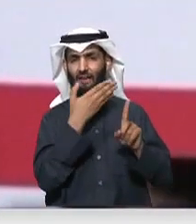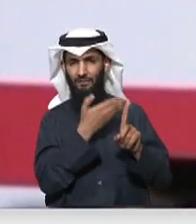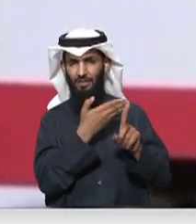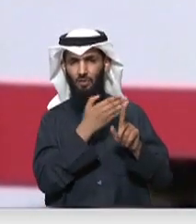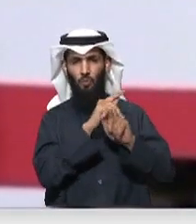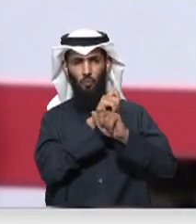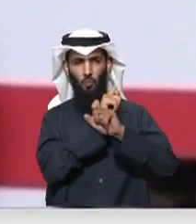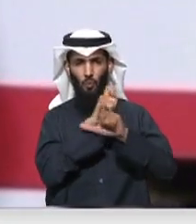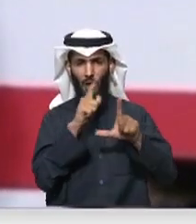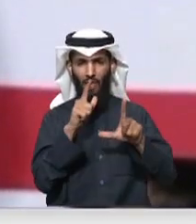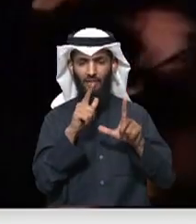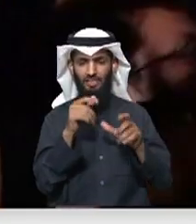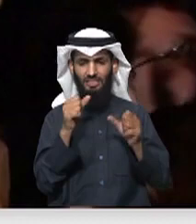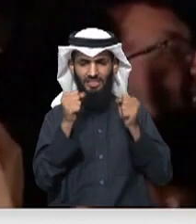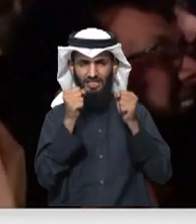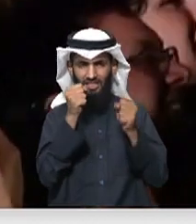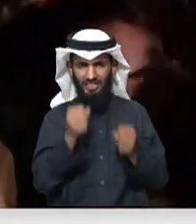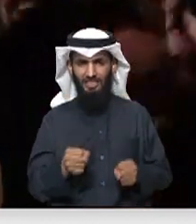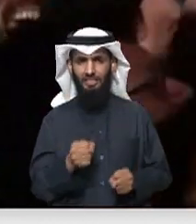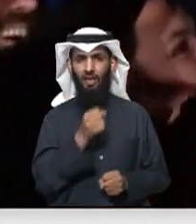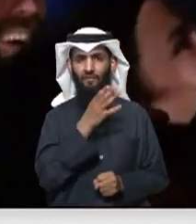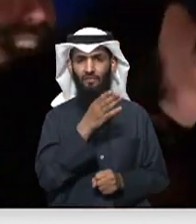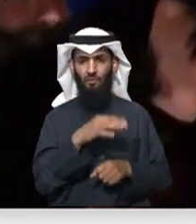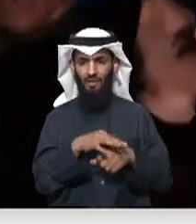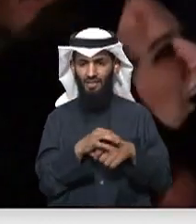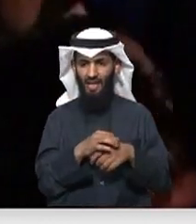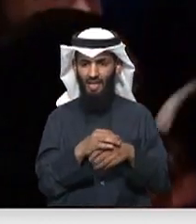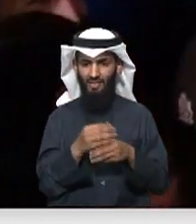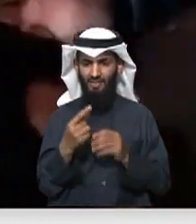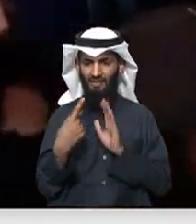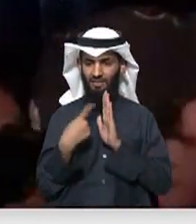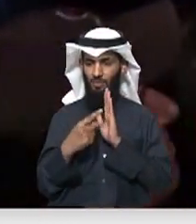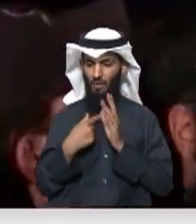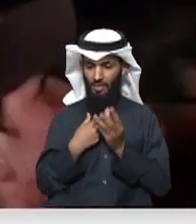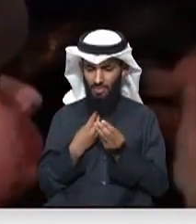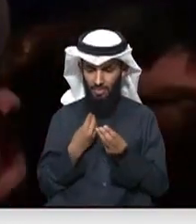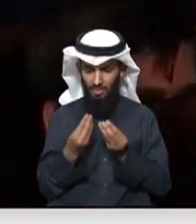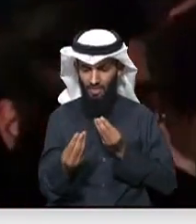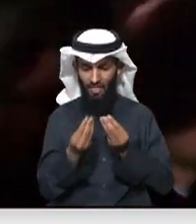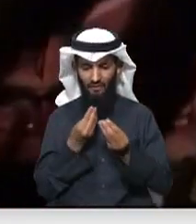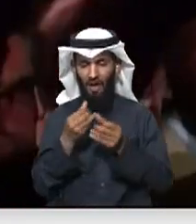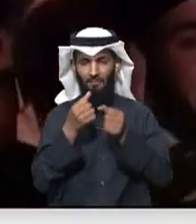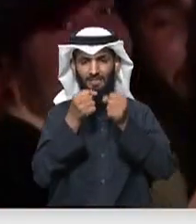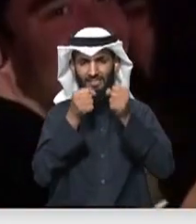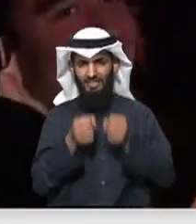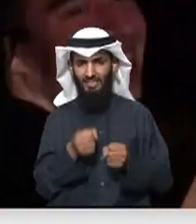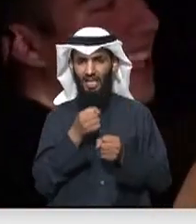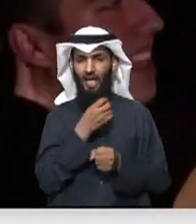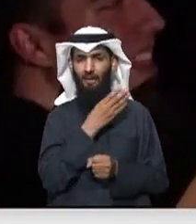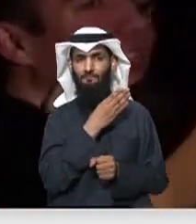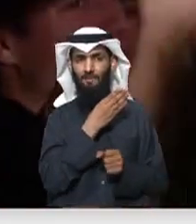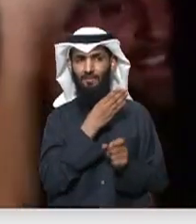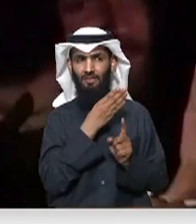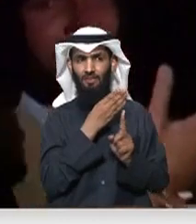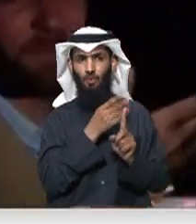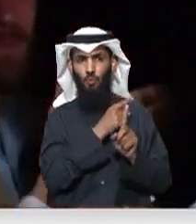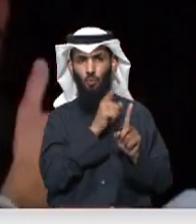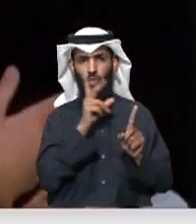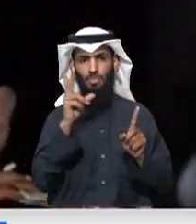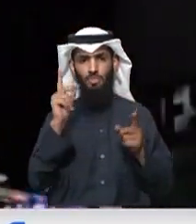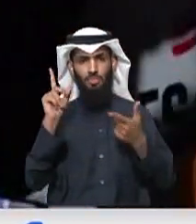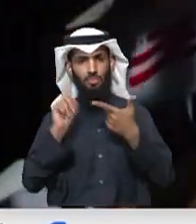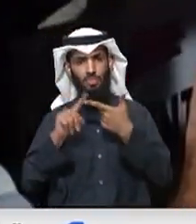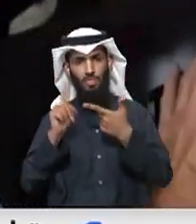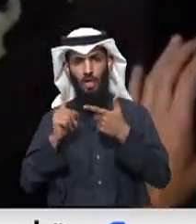الواضح للمرونه في تعامله مع الناخبين فيما يتعلق بشؤون الحمله فضلا عن سيطره ترامب القويه